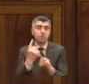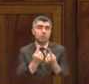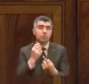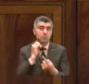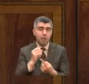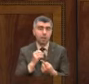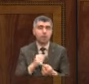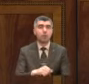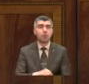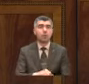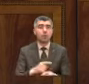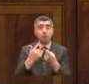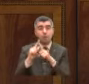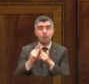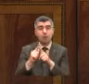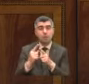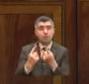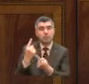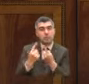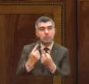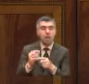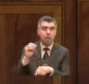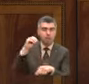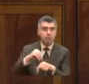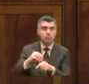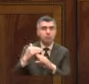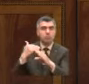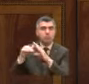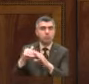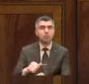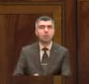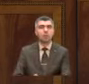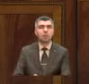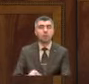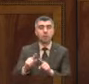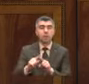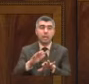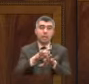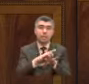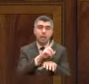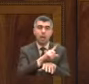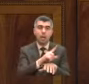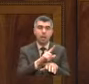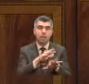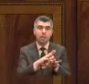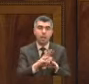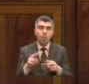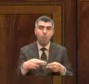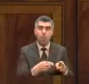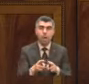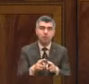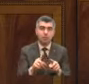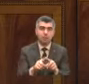بقطاع ما، طبعا اذا لم يتخذوا القرار كنعاودوا، مثلا مثل ما وقع في قضيه ابي رقراق، ورفعنا تقرير، خرج المختبر اللي هو من